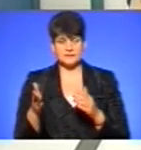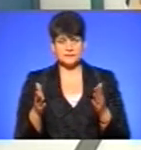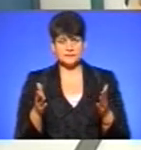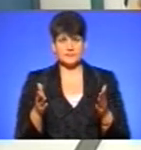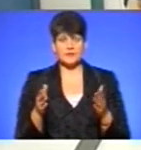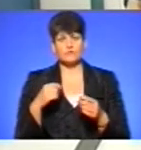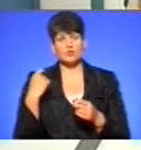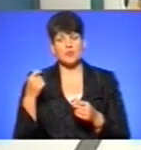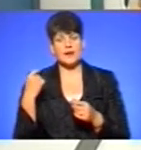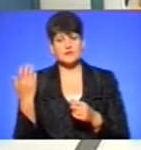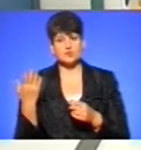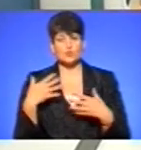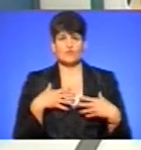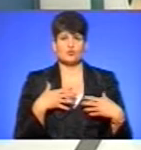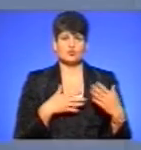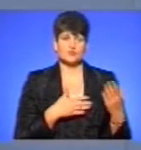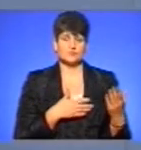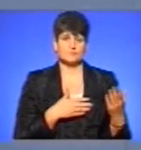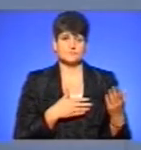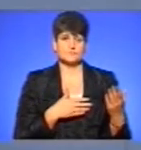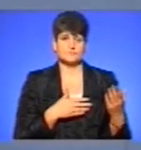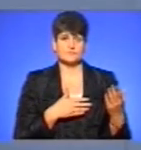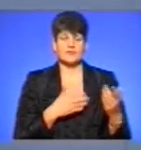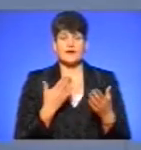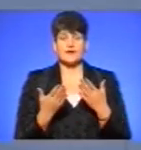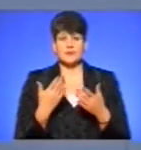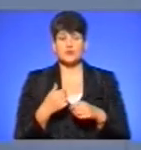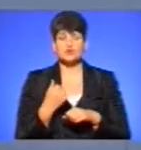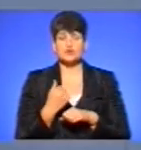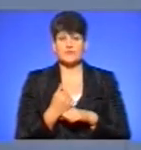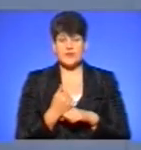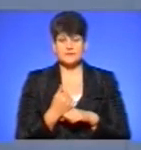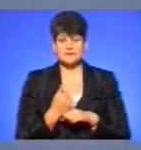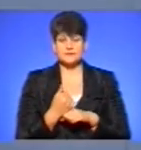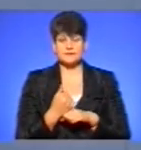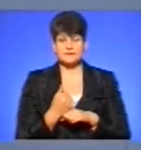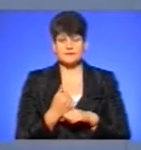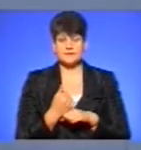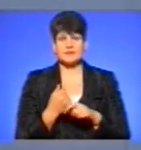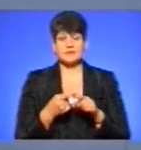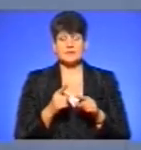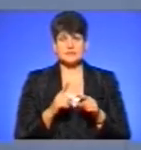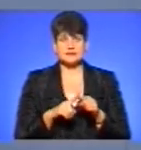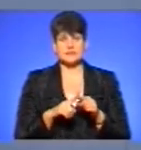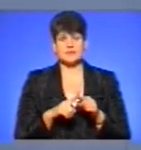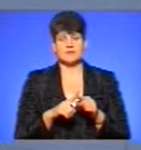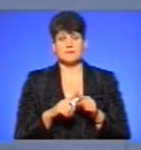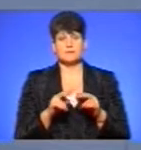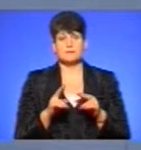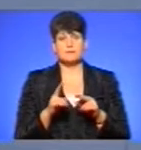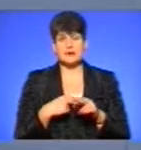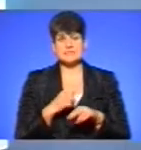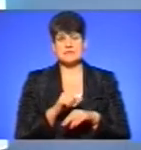в Туреччину і в Грузію. Але основне – це без засоби захисту. Без паспорту, без закордонного паспорту,